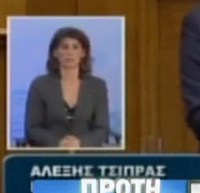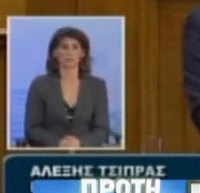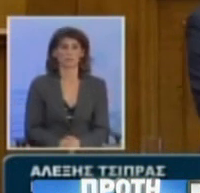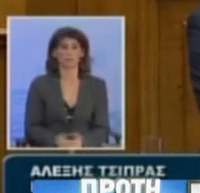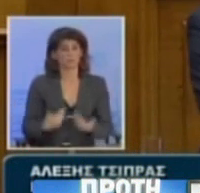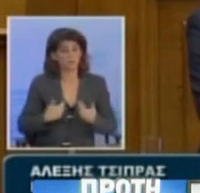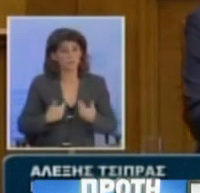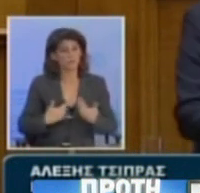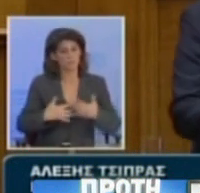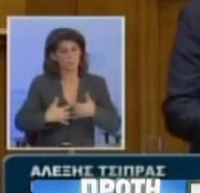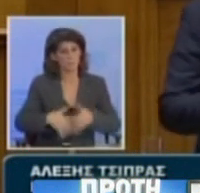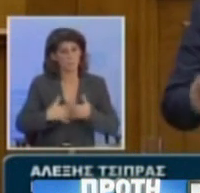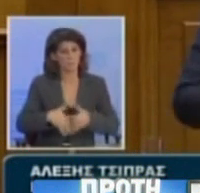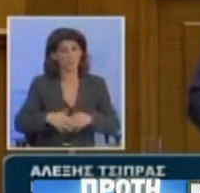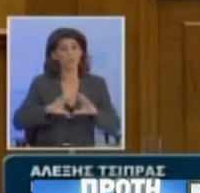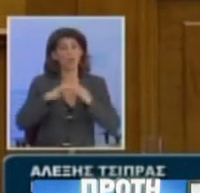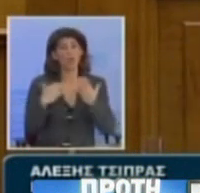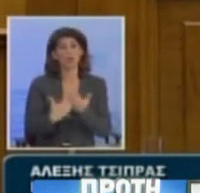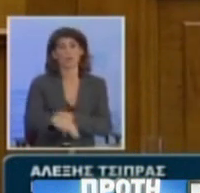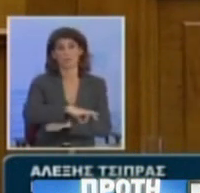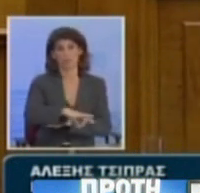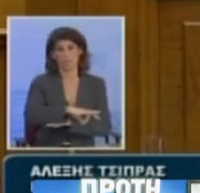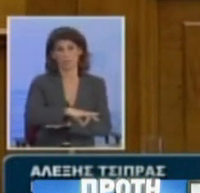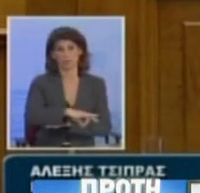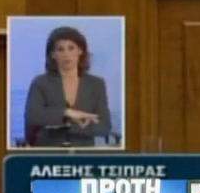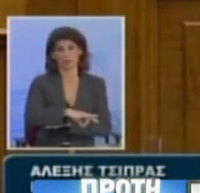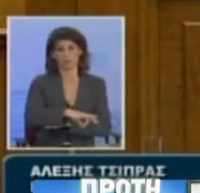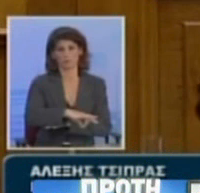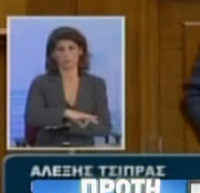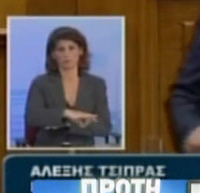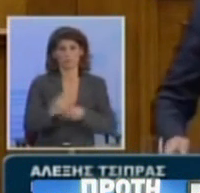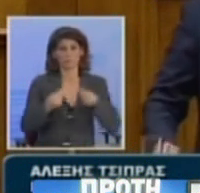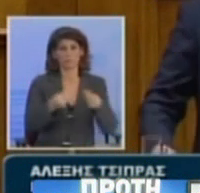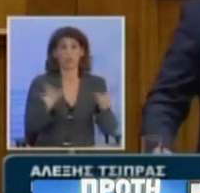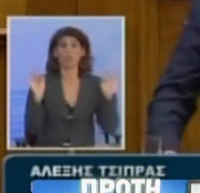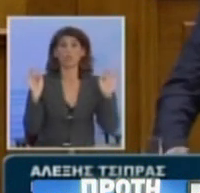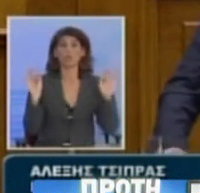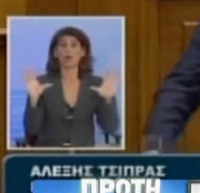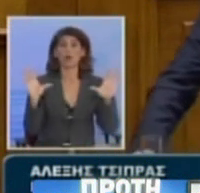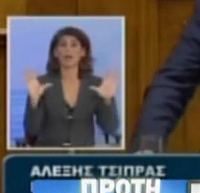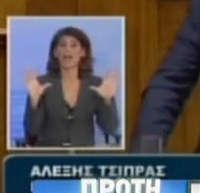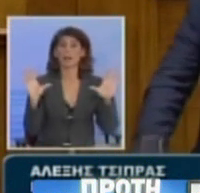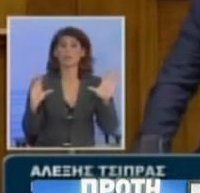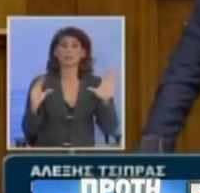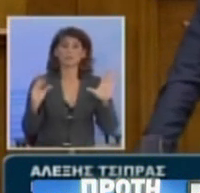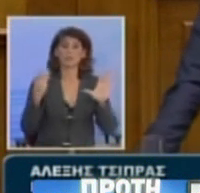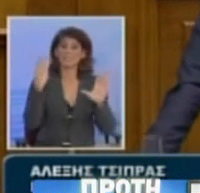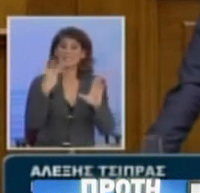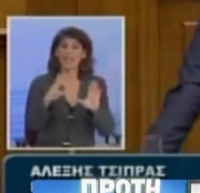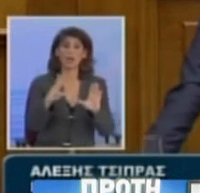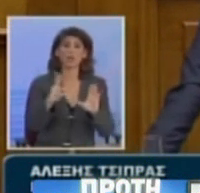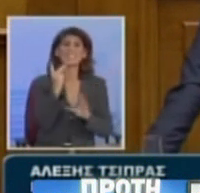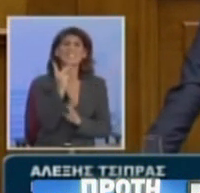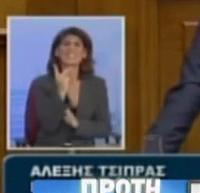Έχουμε επεξεργαστεί ένα ολοκληρωμένο σχέδιο για την παροχή δωρεάν της ποσότητας των 300 κιλοβατόρων το